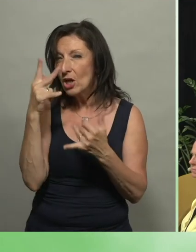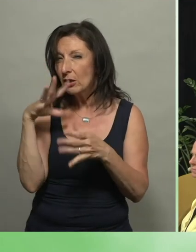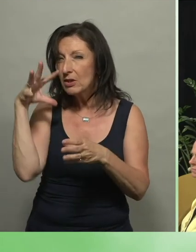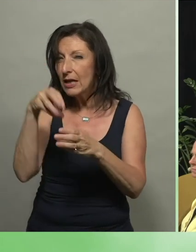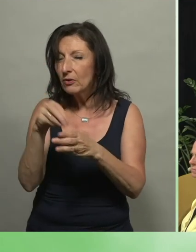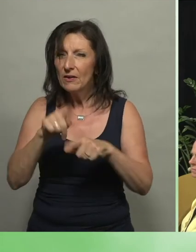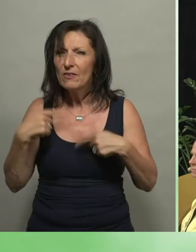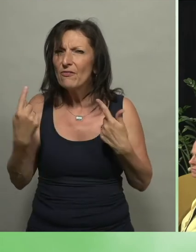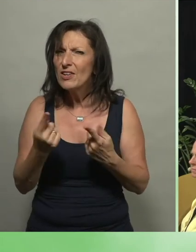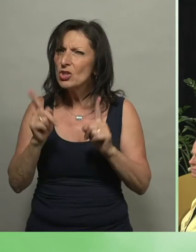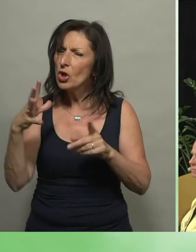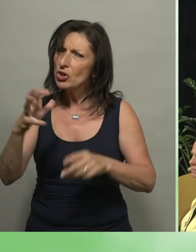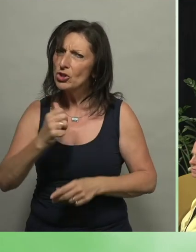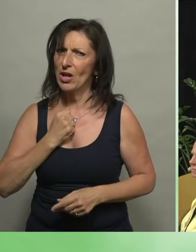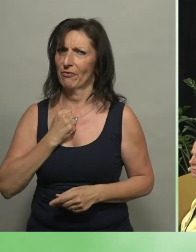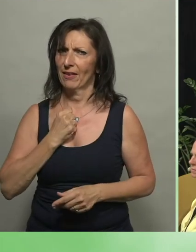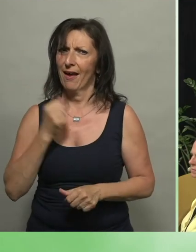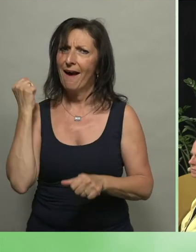schaffen,